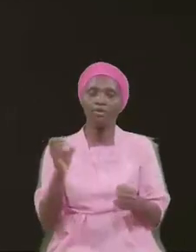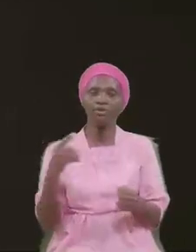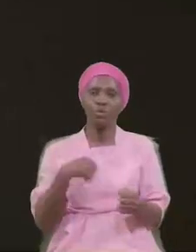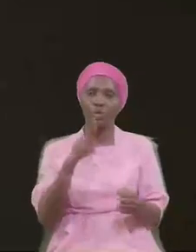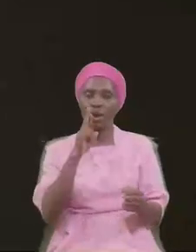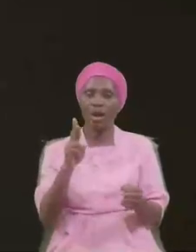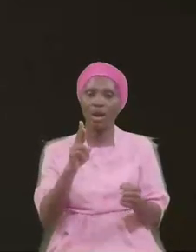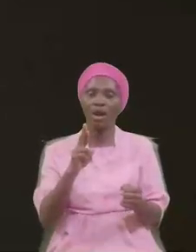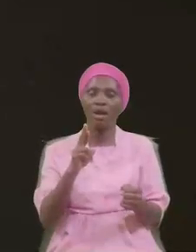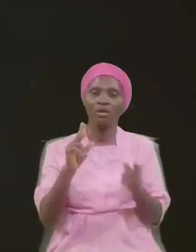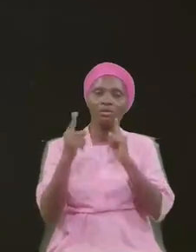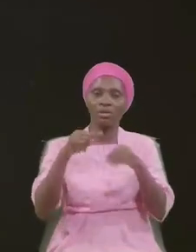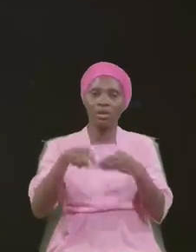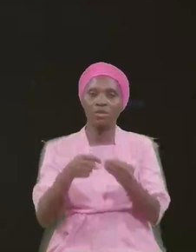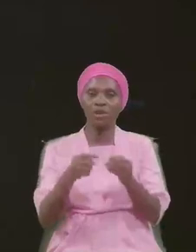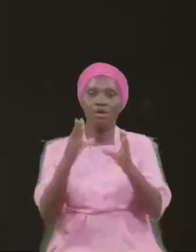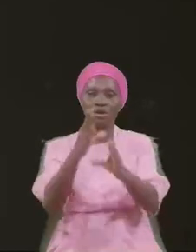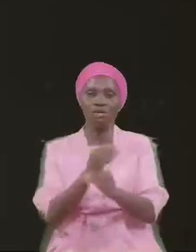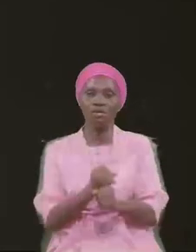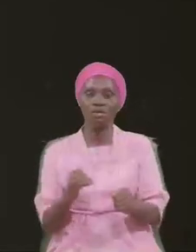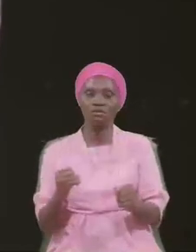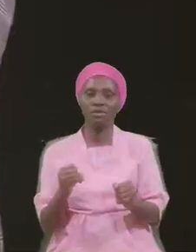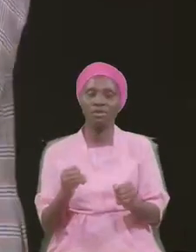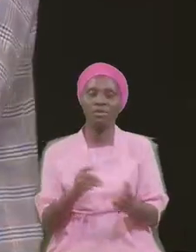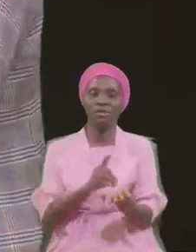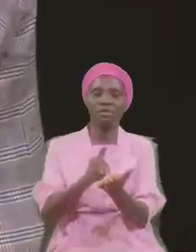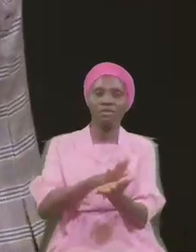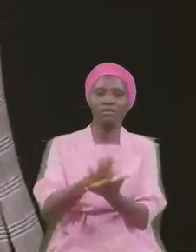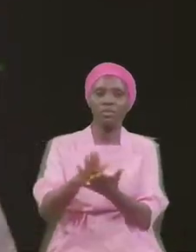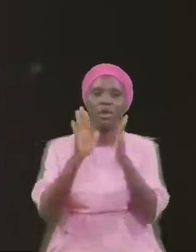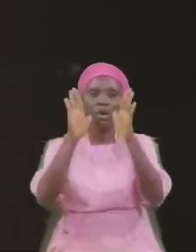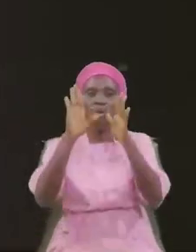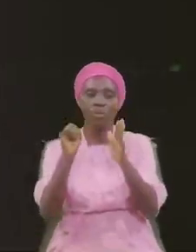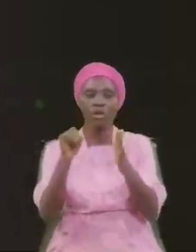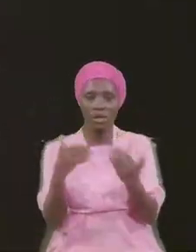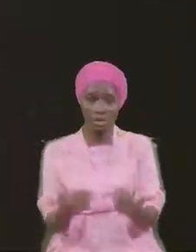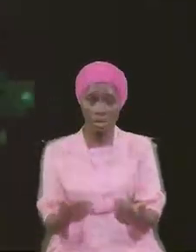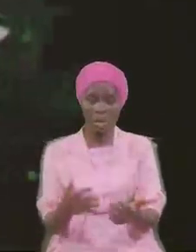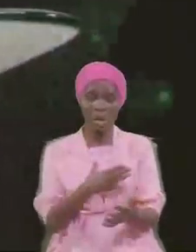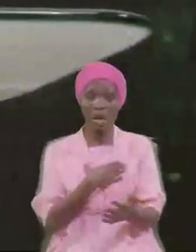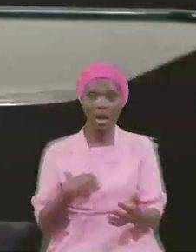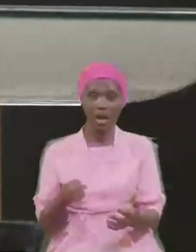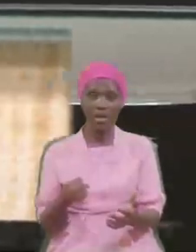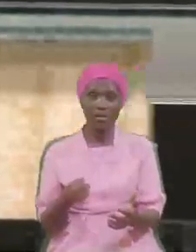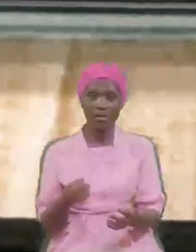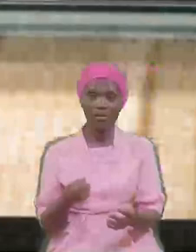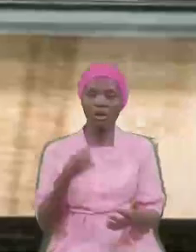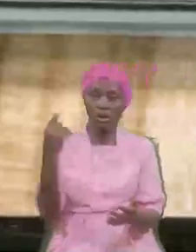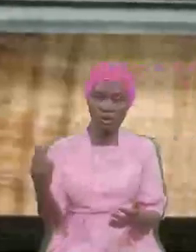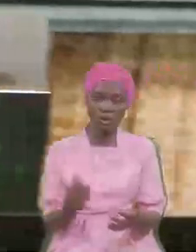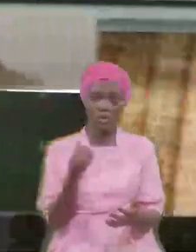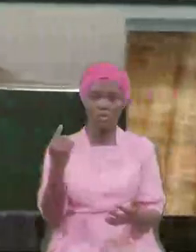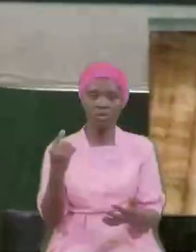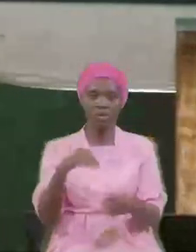parlons de recevoir les prodiges surnaturels maintenant et à tout